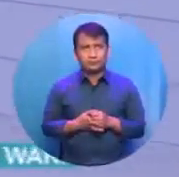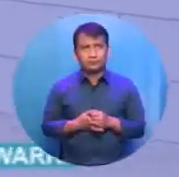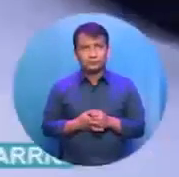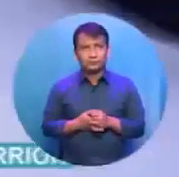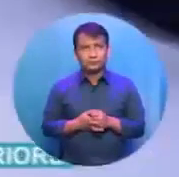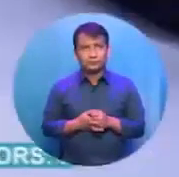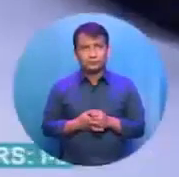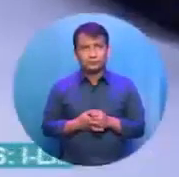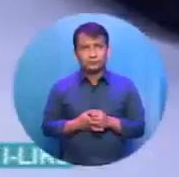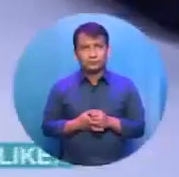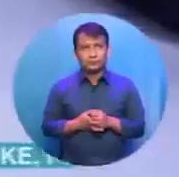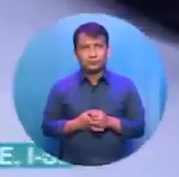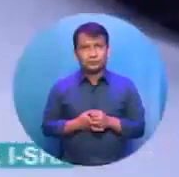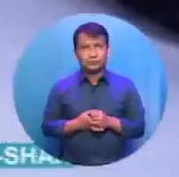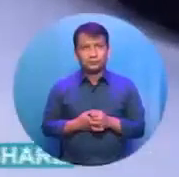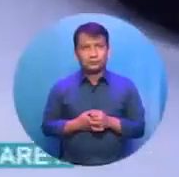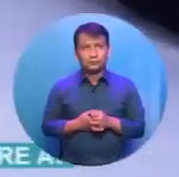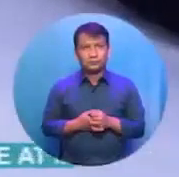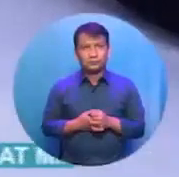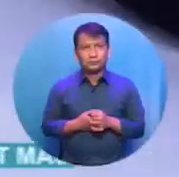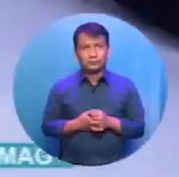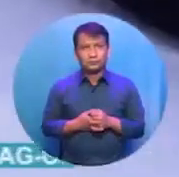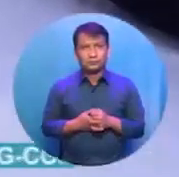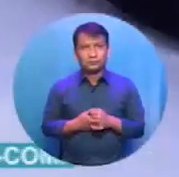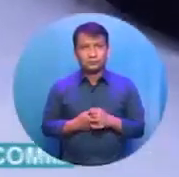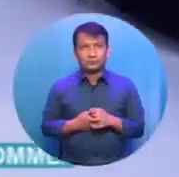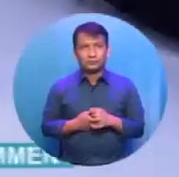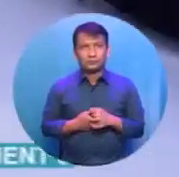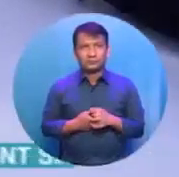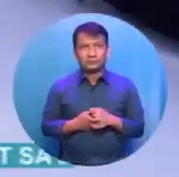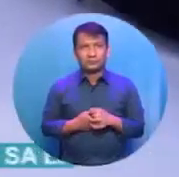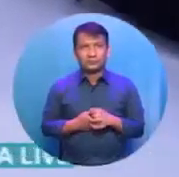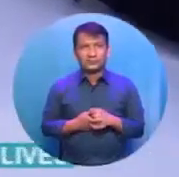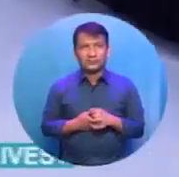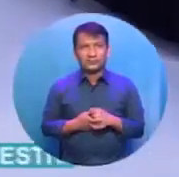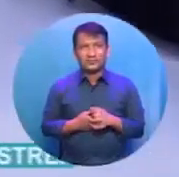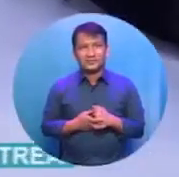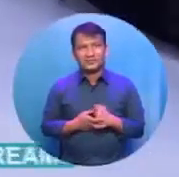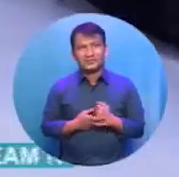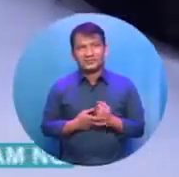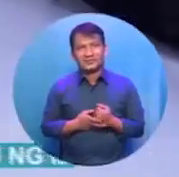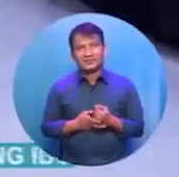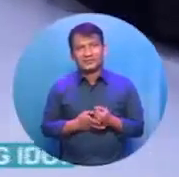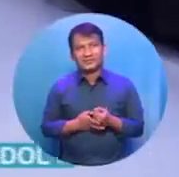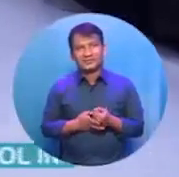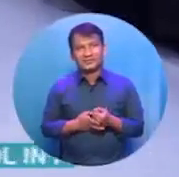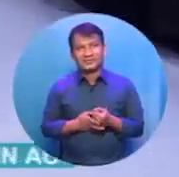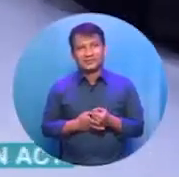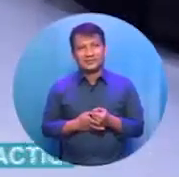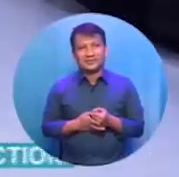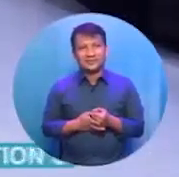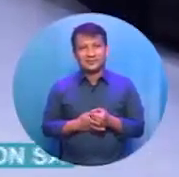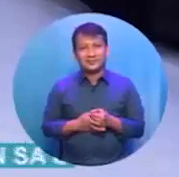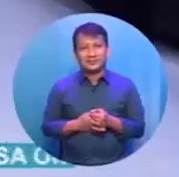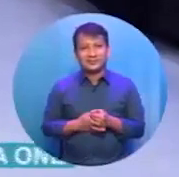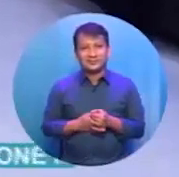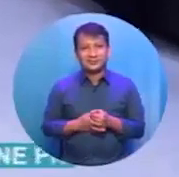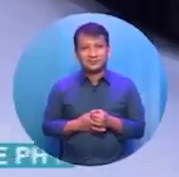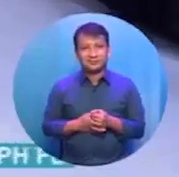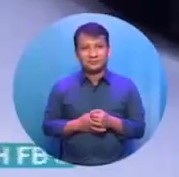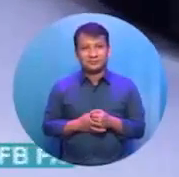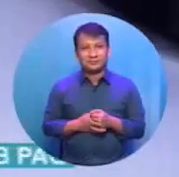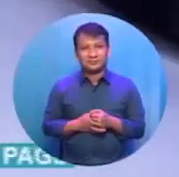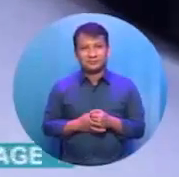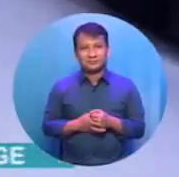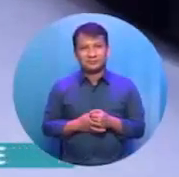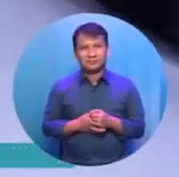Ha? Roll? Roll pa. Parang gamot. Roll pa silid. Okay. Lalaki, babae.